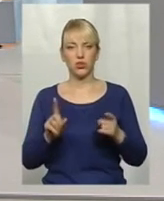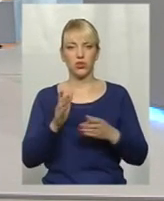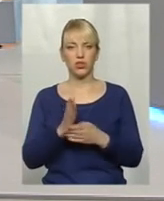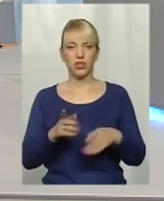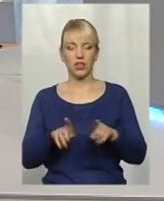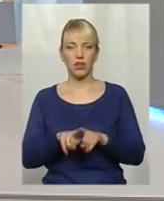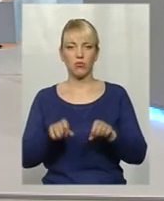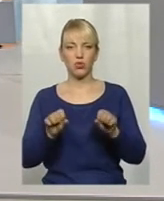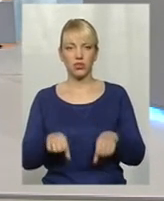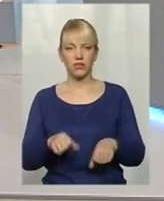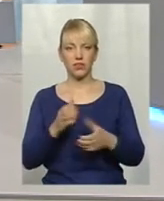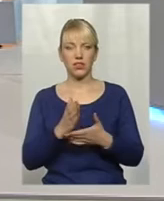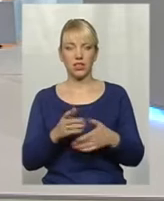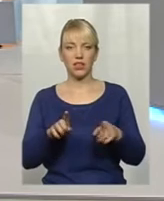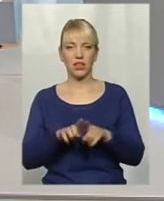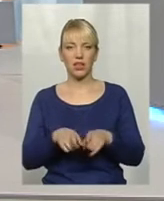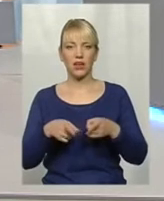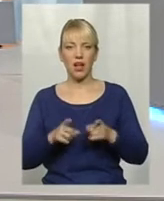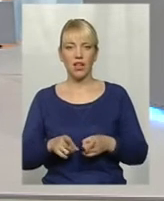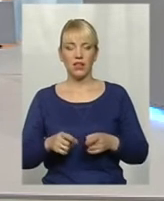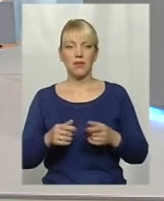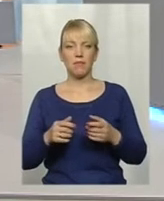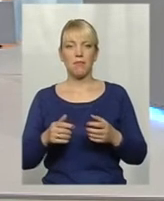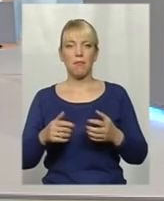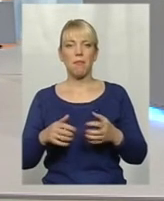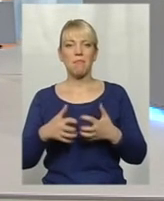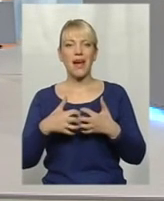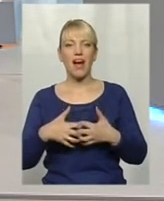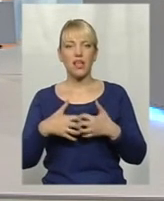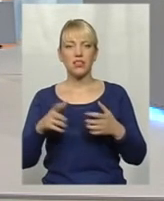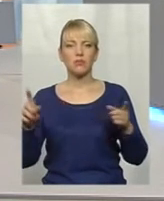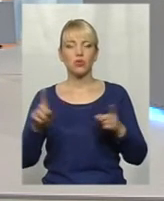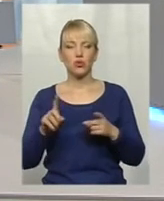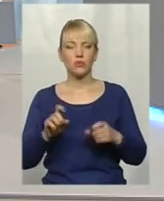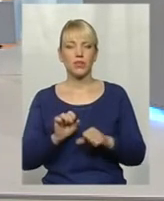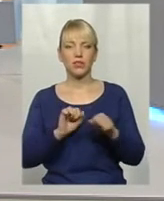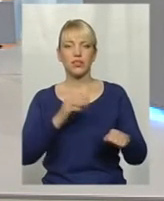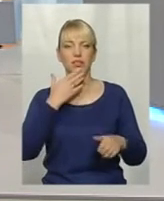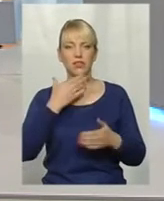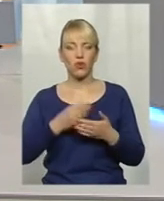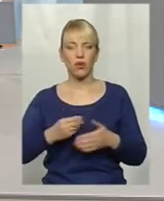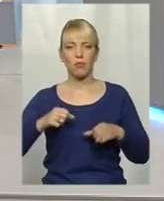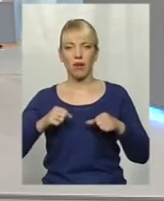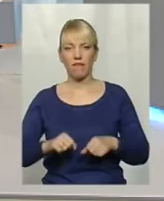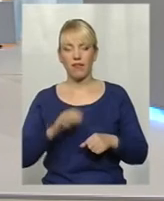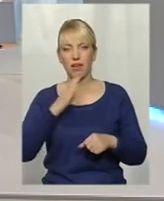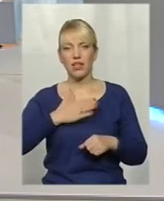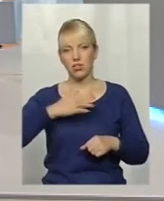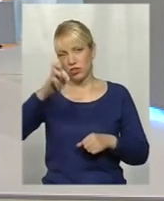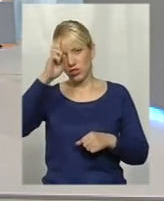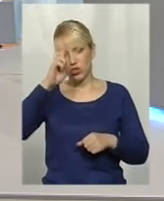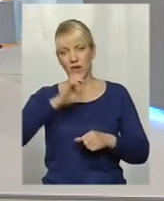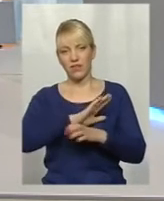така можливість, є такий реальний механізм захистити свої права в нашій державі, причому